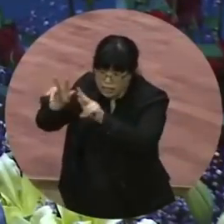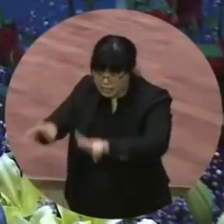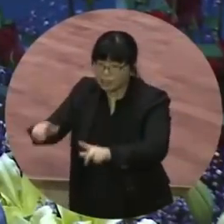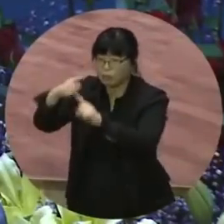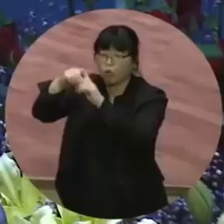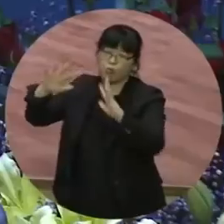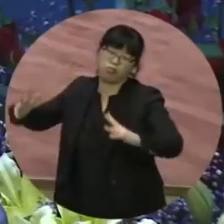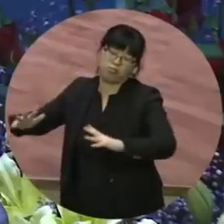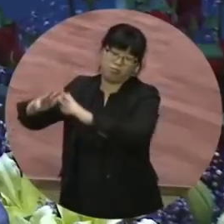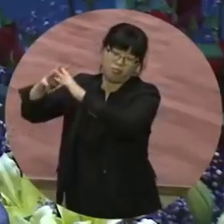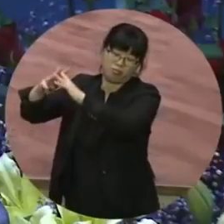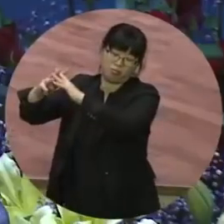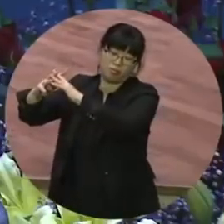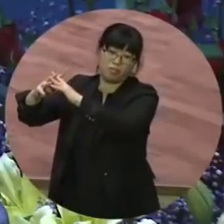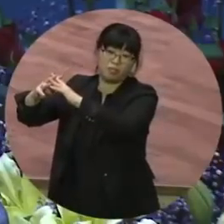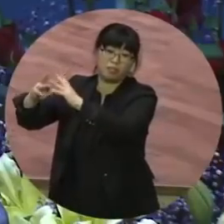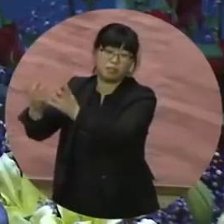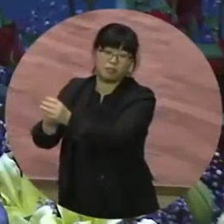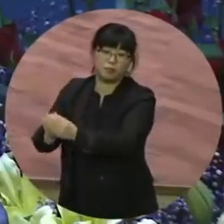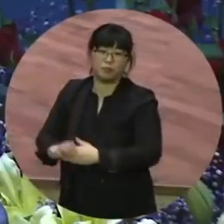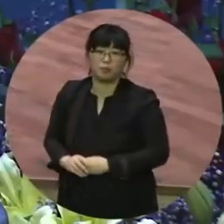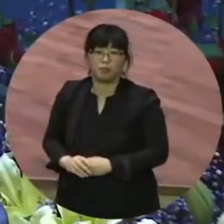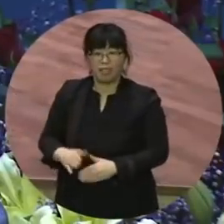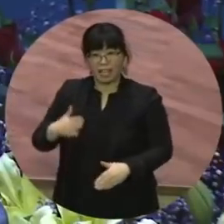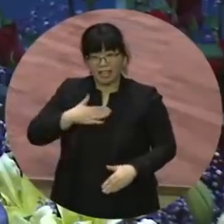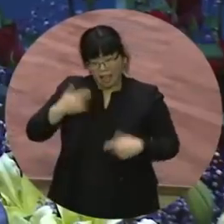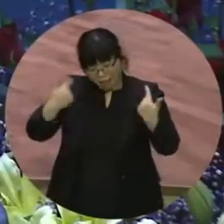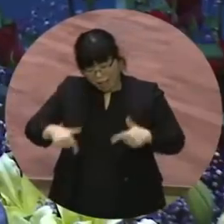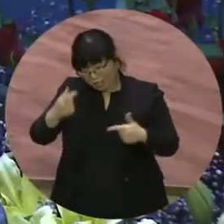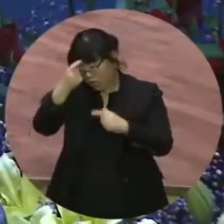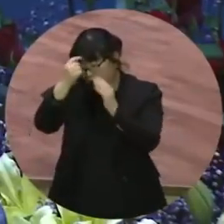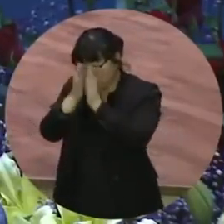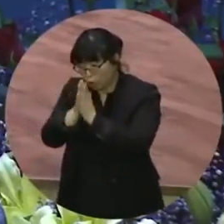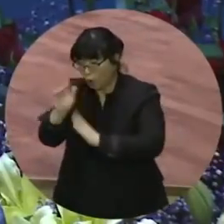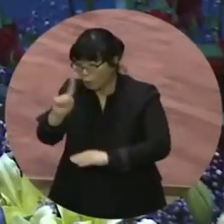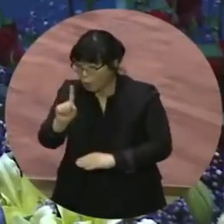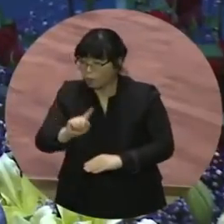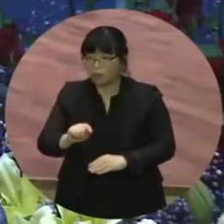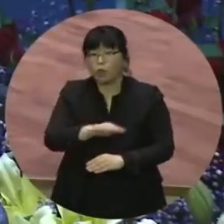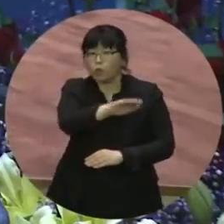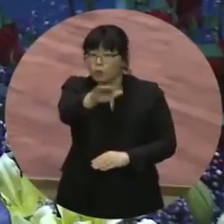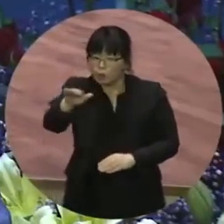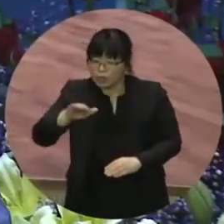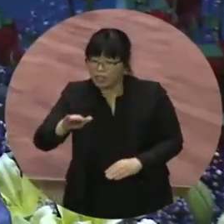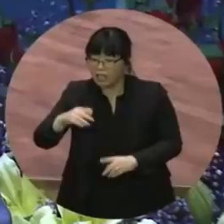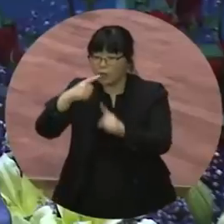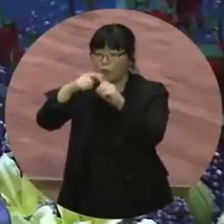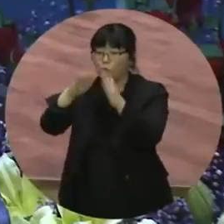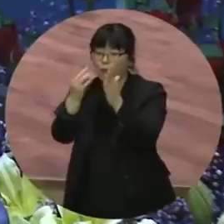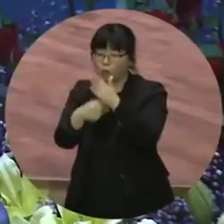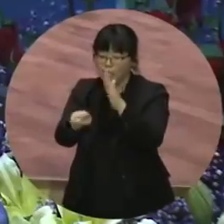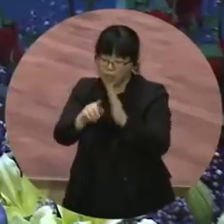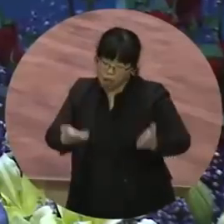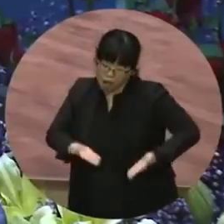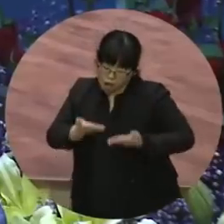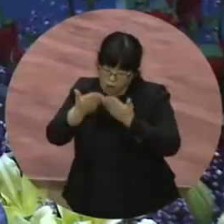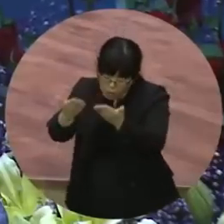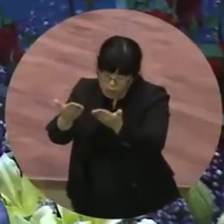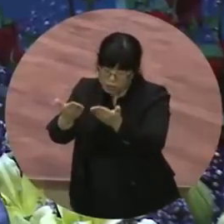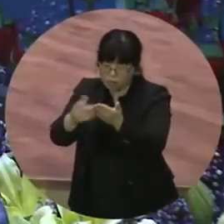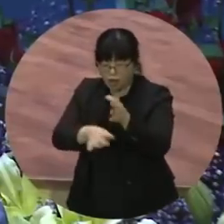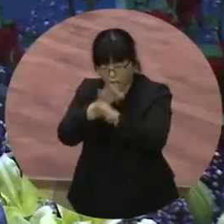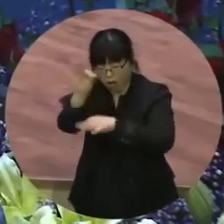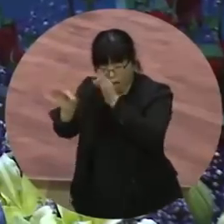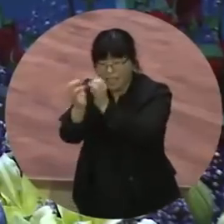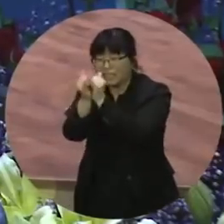주십시오. 금세 100배 받고 내세 영생 얻지 못할 자가 없다고 말씀하지 않았습니까? 하나님 100배를 주셔서 우리 성도들이 기쁨으로